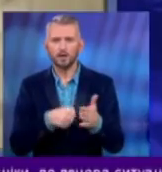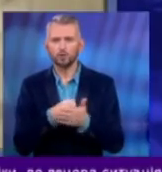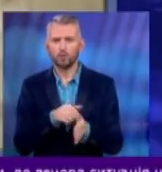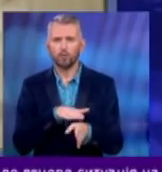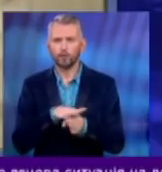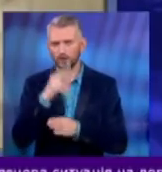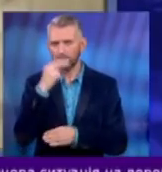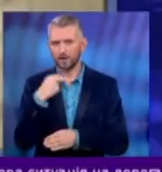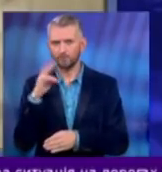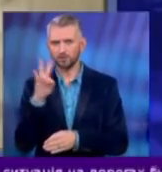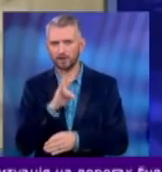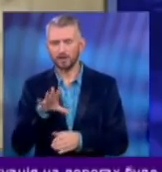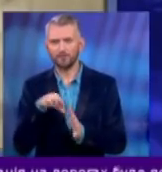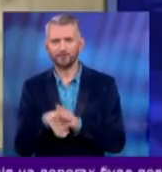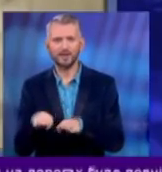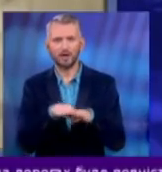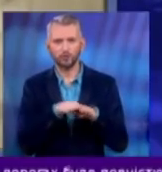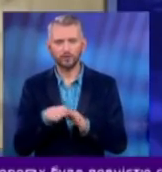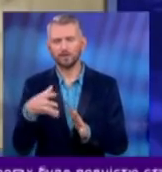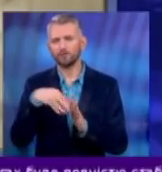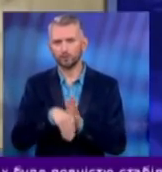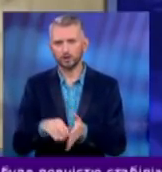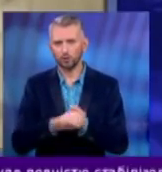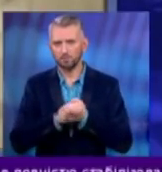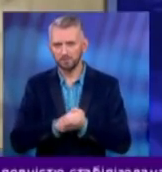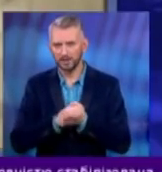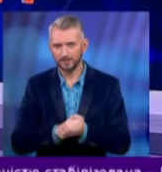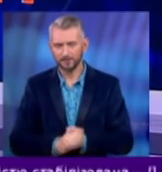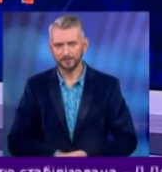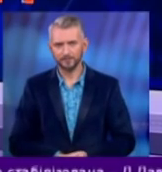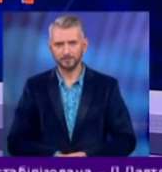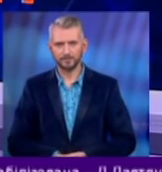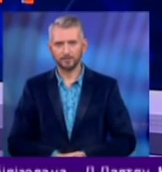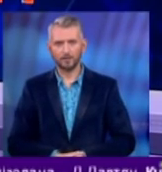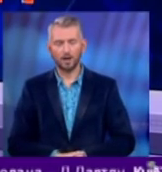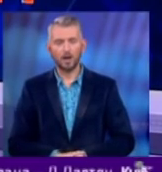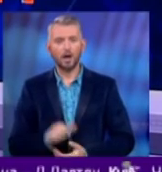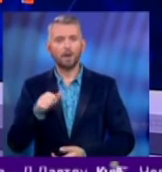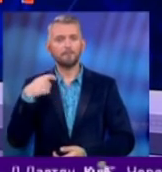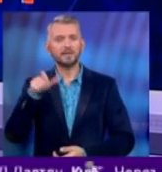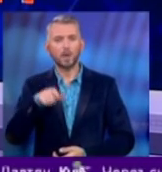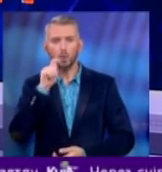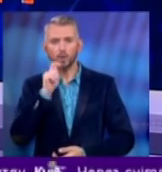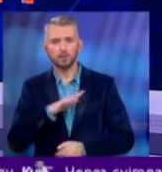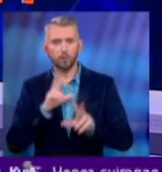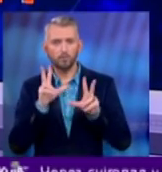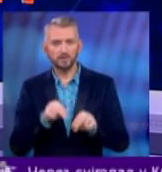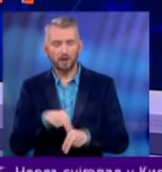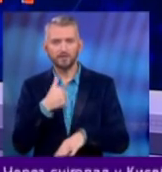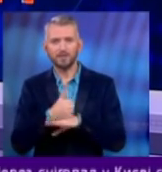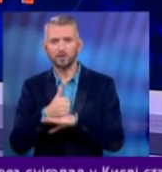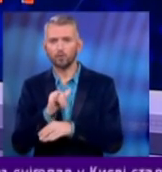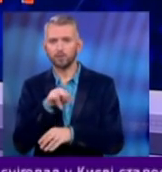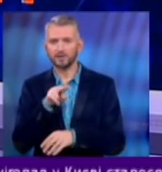повноти православ'я в єдності та внутрішньому мирі. Кінець цитати. А президент України пообіцяв єпископам